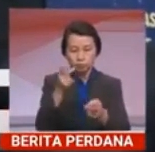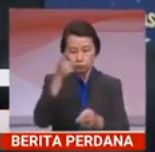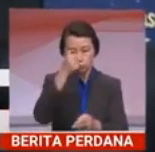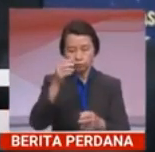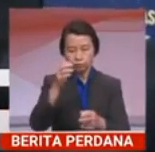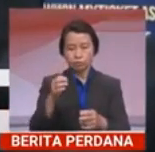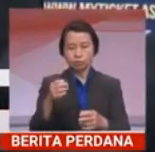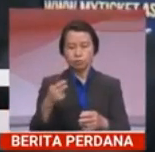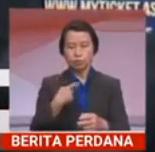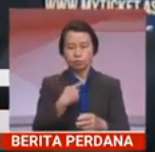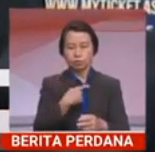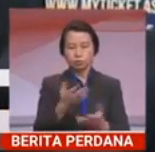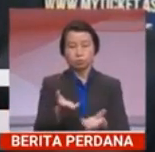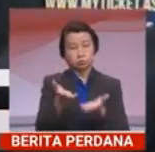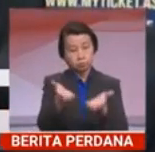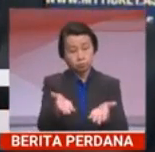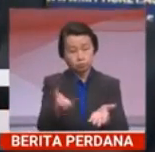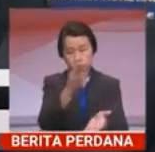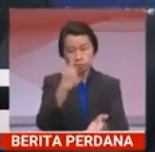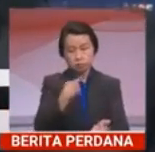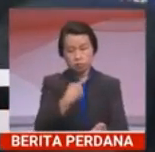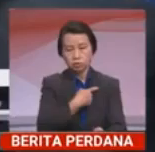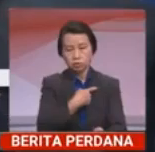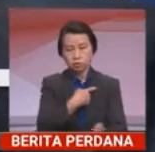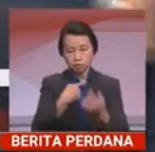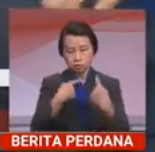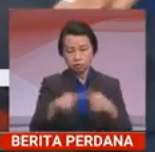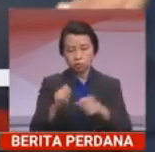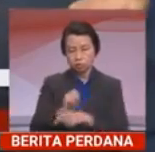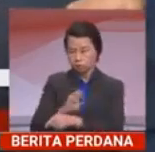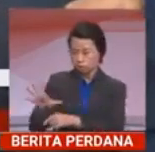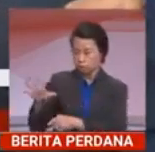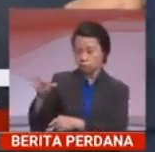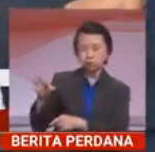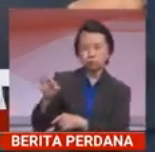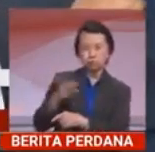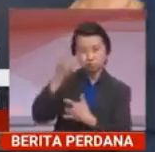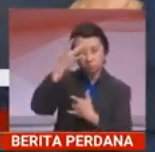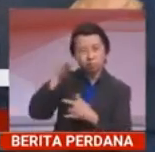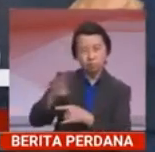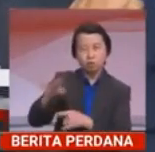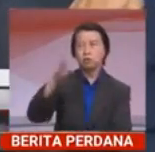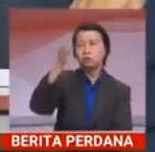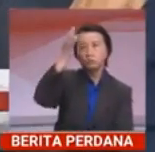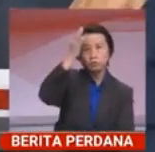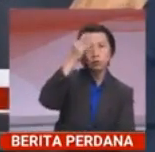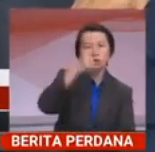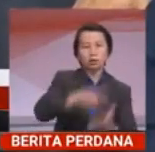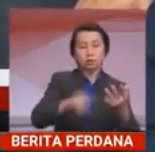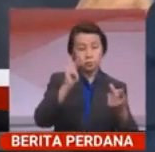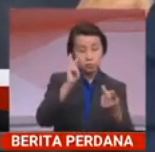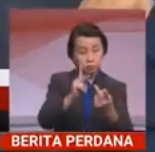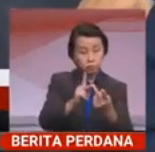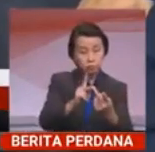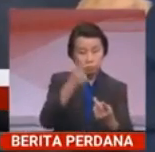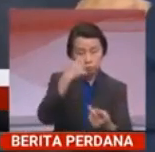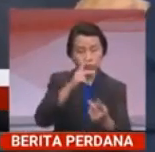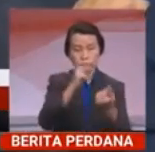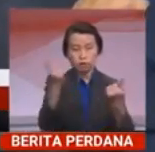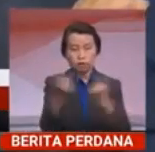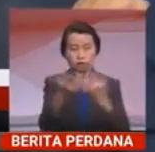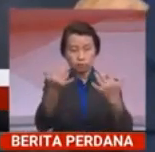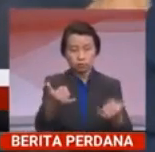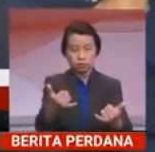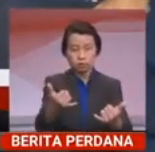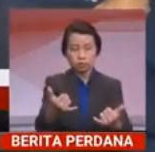kalau tak ada gimmick pun tawa aje kan adalah kita tapi kita tengah pandemik. Jadi kita akan fikirkan apa yang sesuai, gimmick yang sesuai untuk keadaan semasa